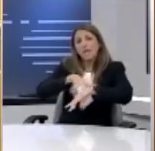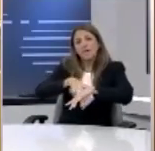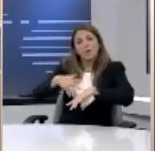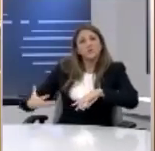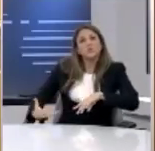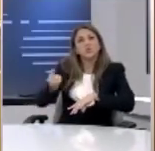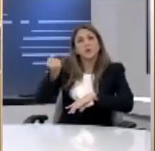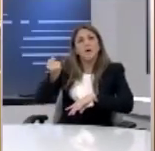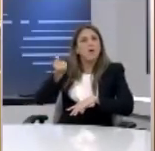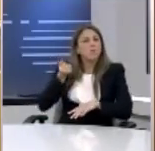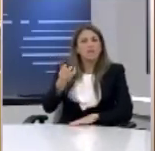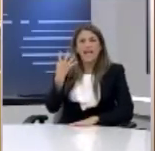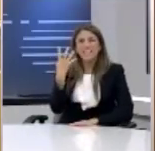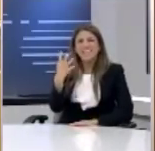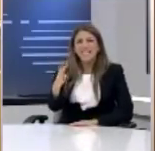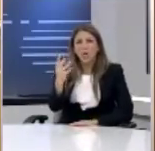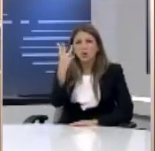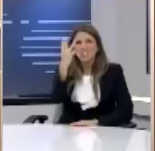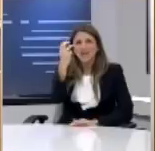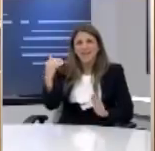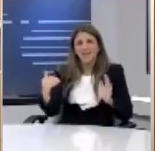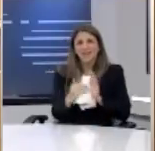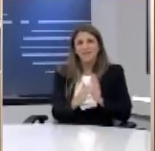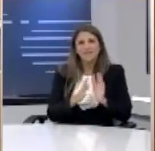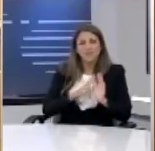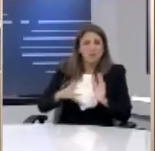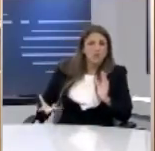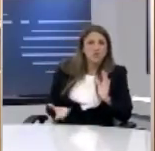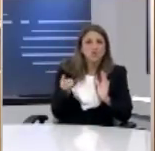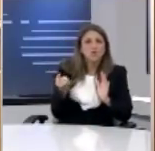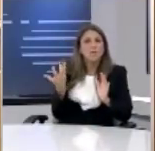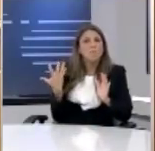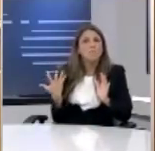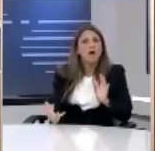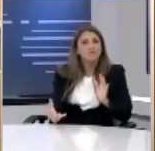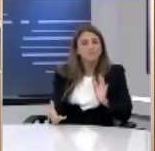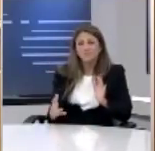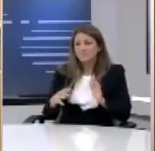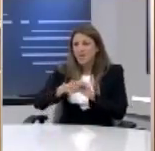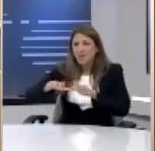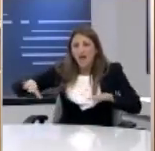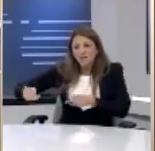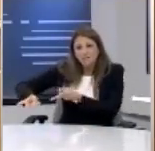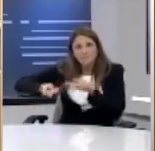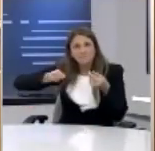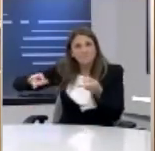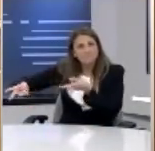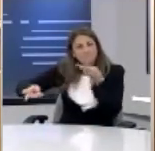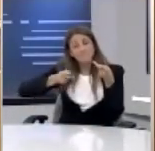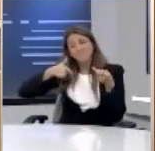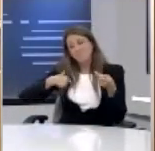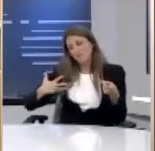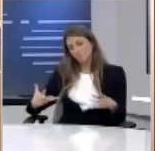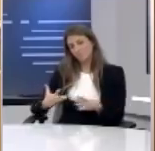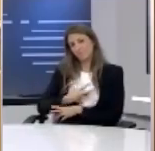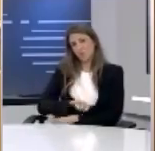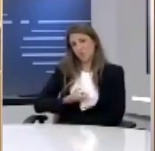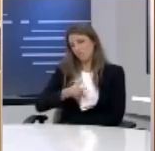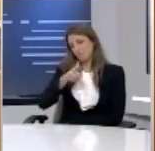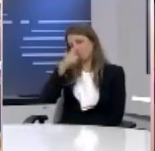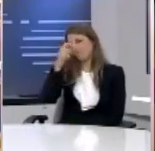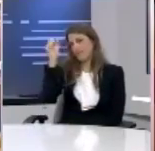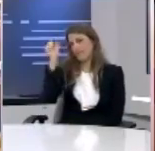430.000 ανθρώπινες ψυχές στη θάλασσα του Αιγαίου. Αυτό ήταν το μεγάλο κατόρθωμα στην προσπάθειά μας να αντιμετωπίσουμε